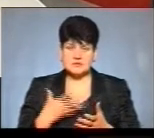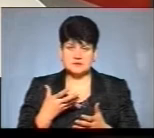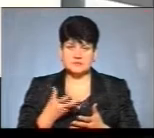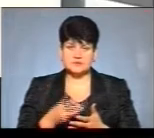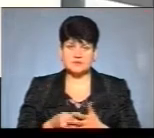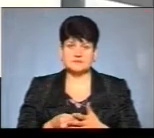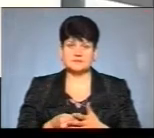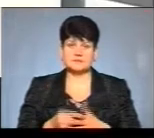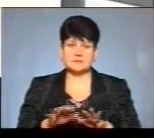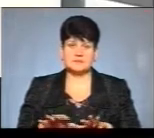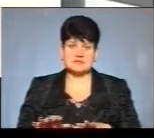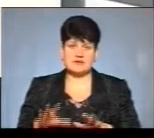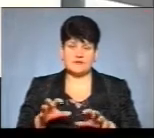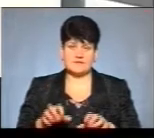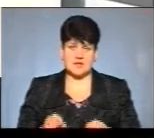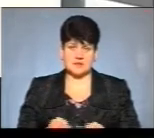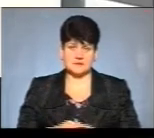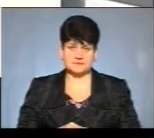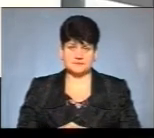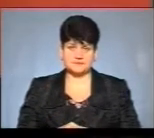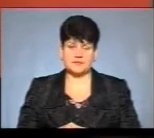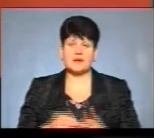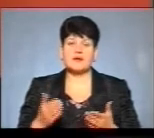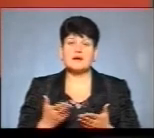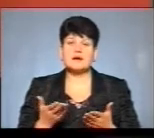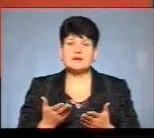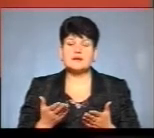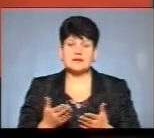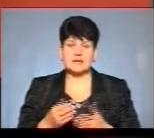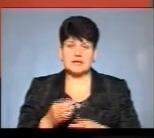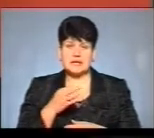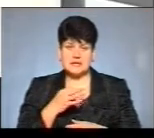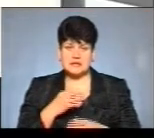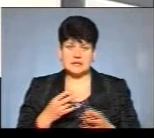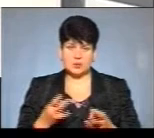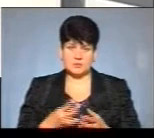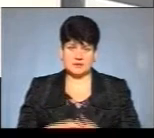до своєї місцевої влади. А які саме ліки необхідні?